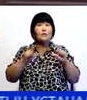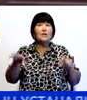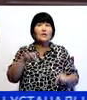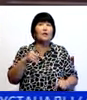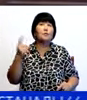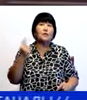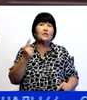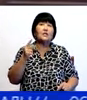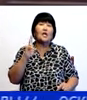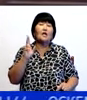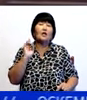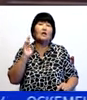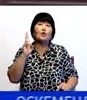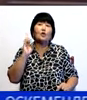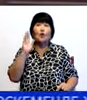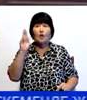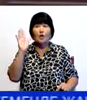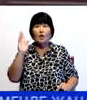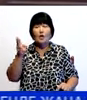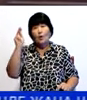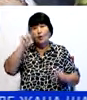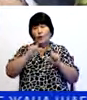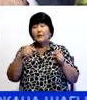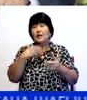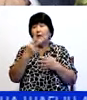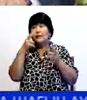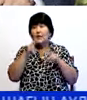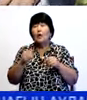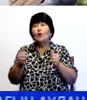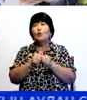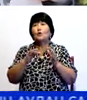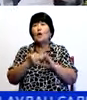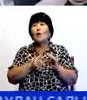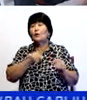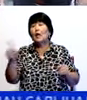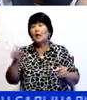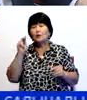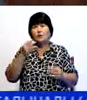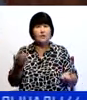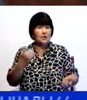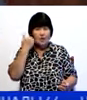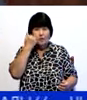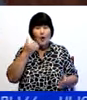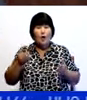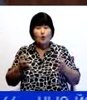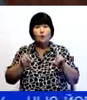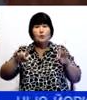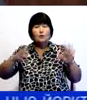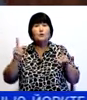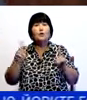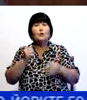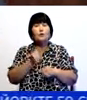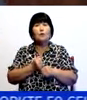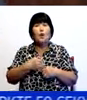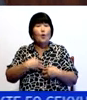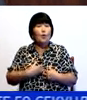1 қыркүйек оқу жылы басталған кезде ауыстыру мәселесін біз қарадық. Көрші ауылға барып қатынау оқу не масқара ол? Жолда бір нәрсе болса еді не болады ол?